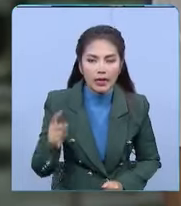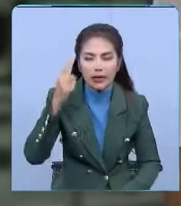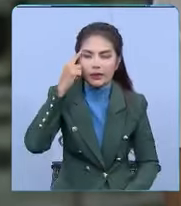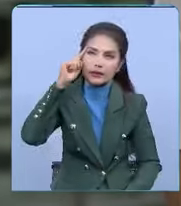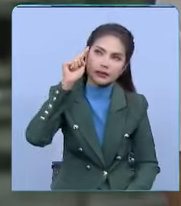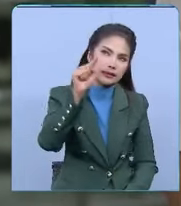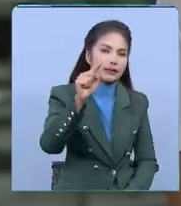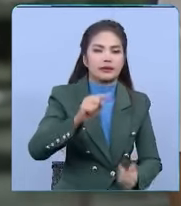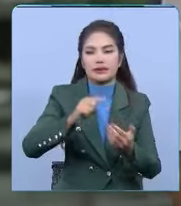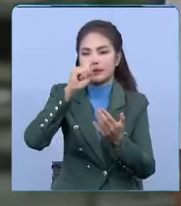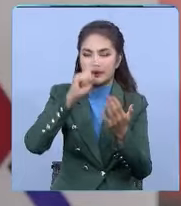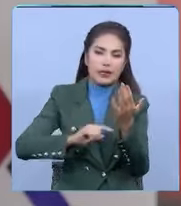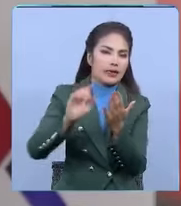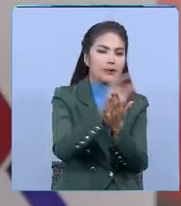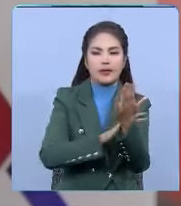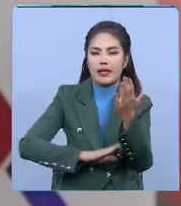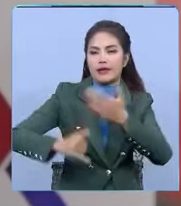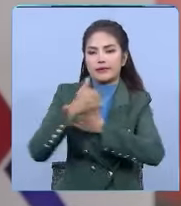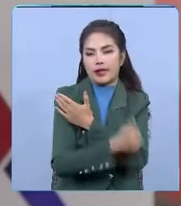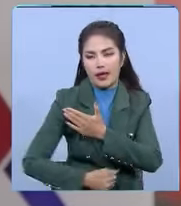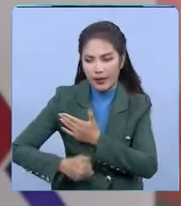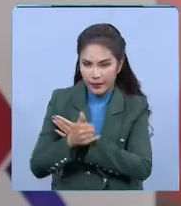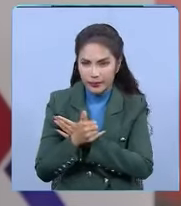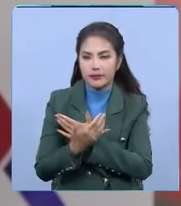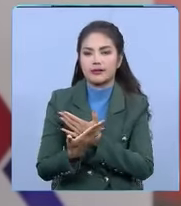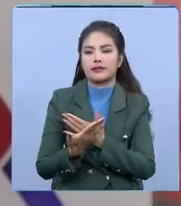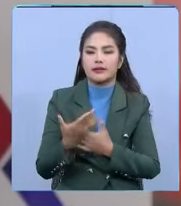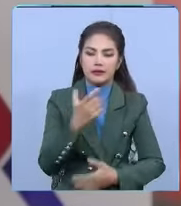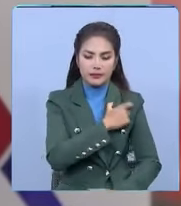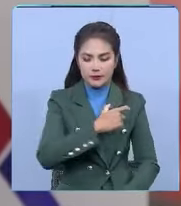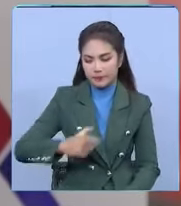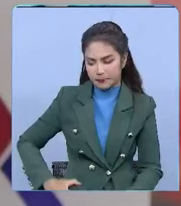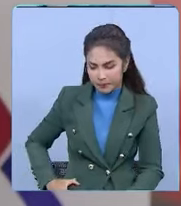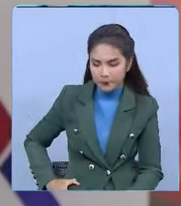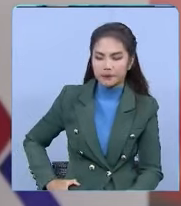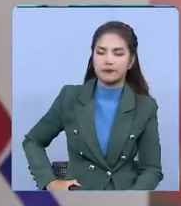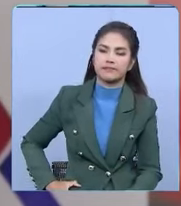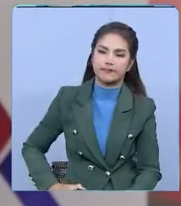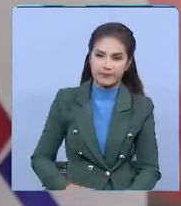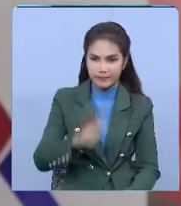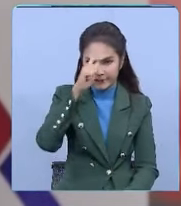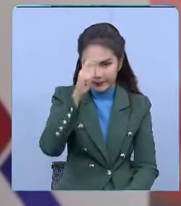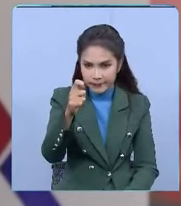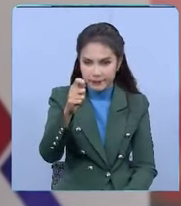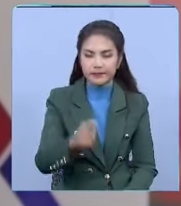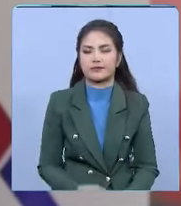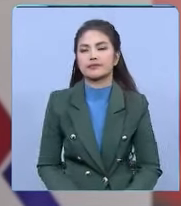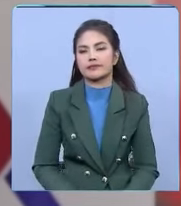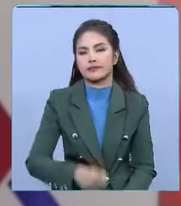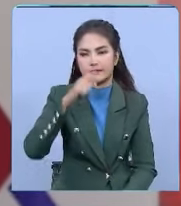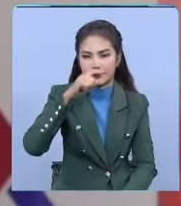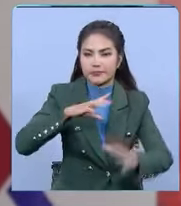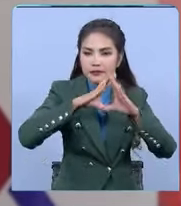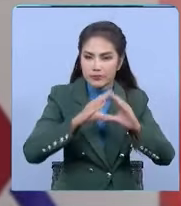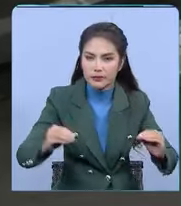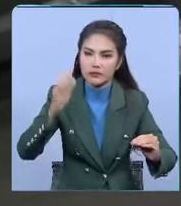ซึ่งเราจะต้องเคารพนับถือนะครับเพราะว่าประเทศชาติจะอยู่อย่างสงบจะทำยังไงต่อ